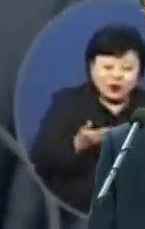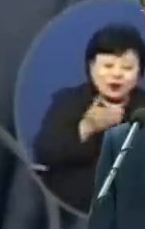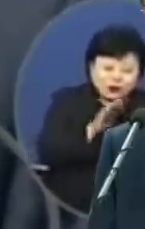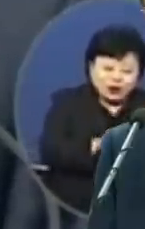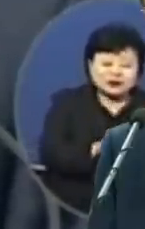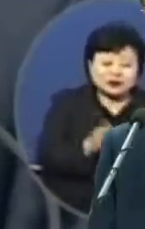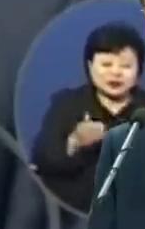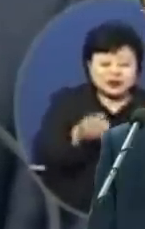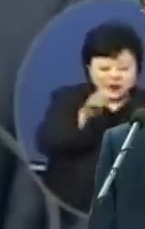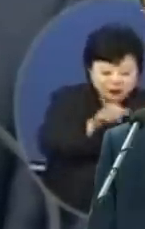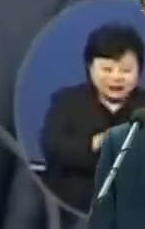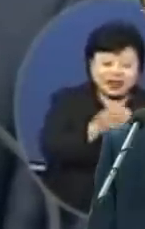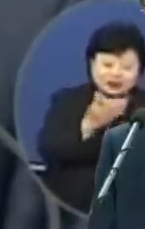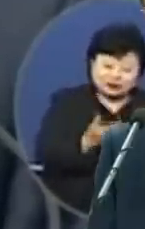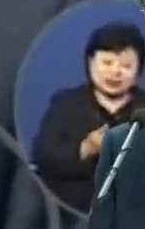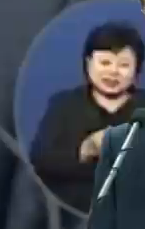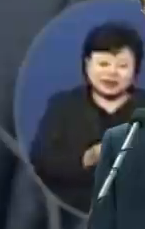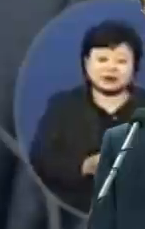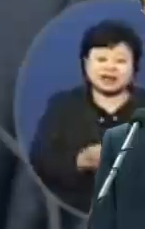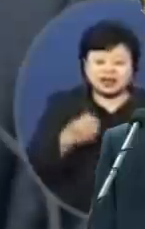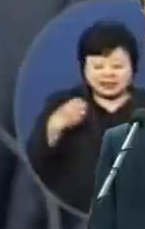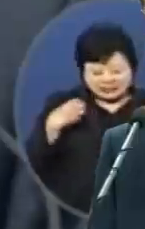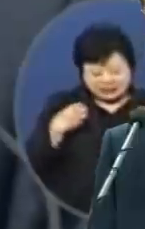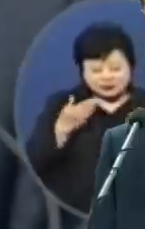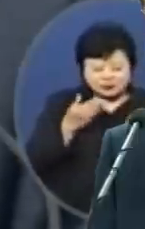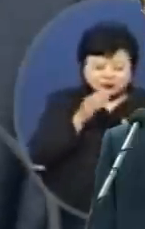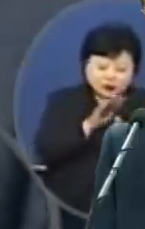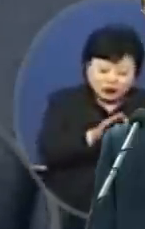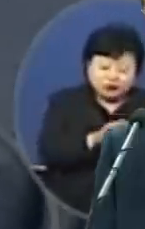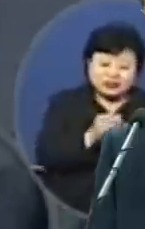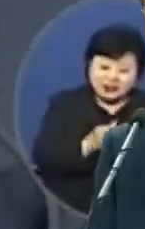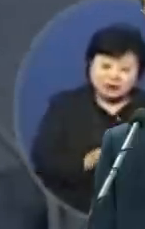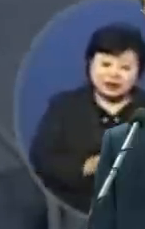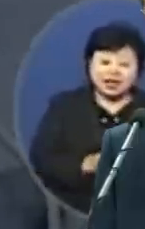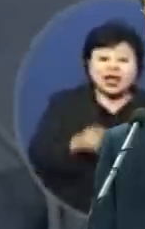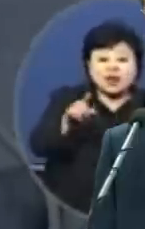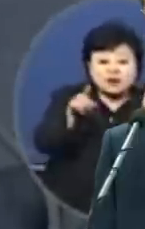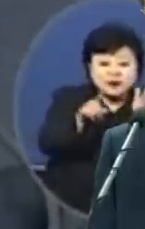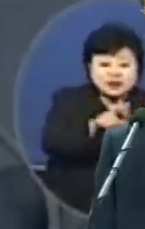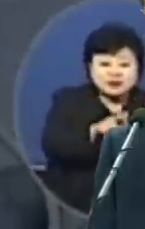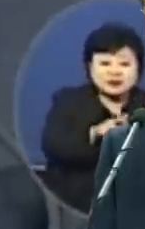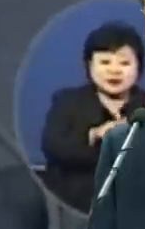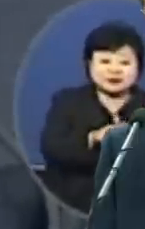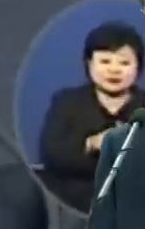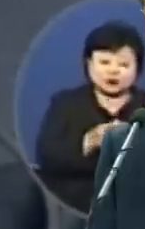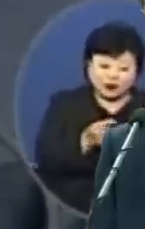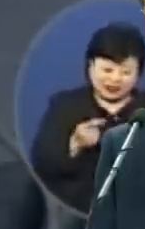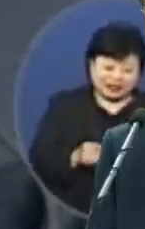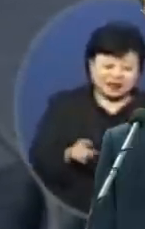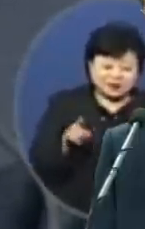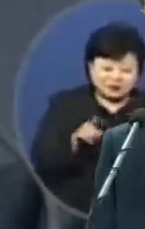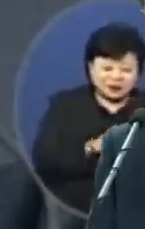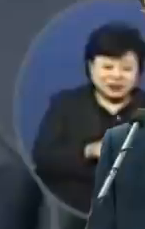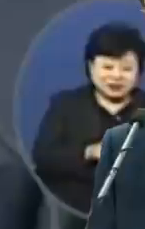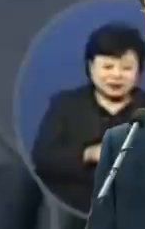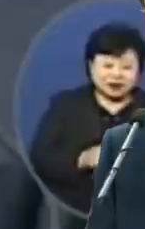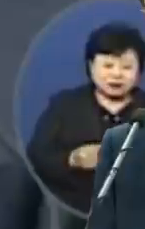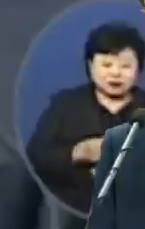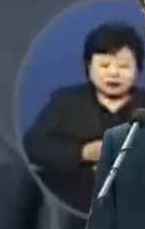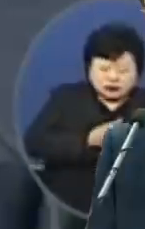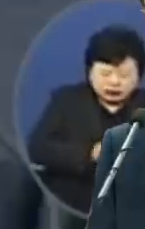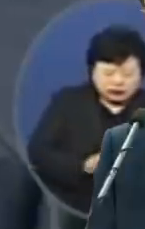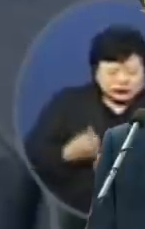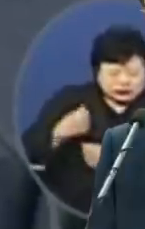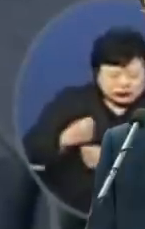일을 맡아주시고 여러분을 책임져 주시는 것입니다. 이게 신앙입니다. 신앙이란 내가 무거운 짐을